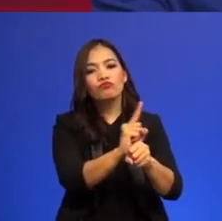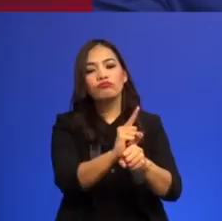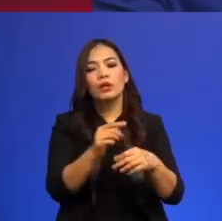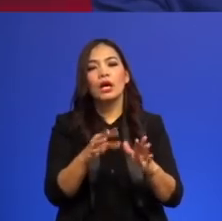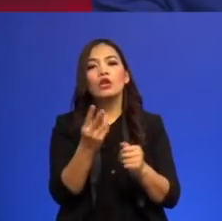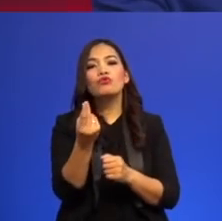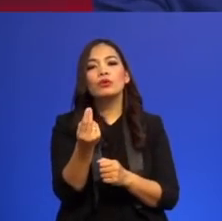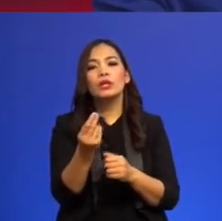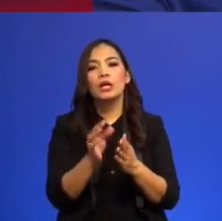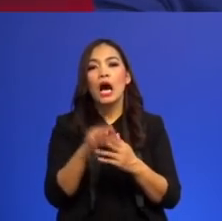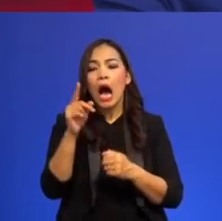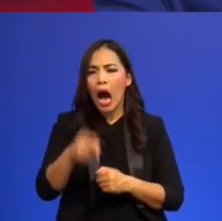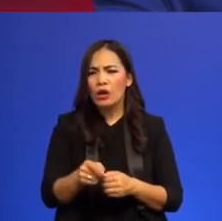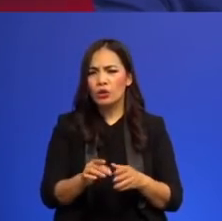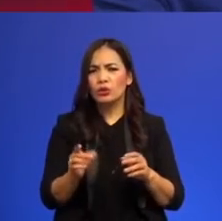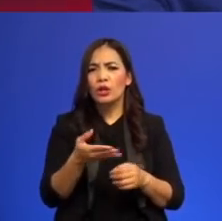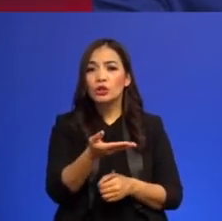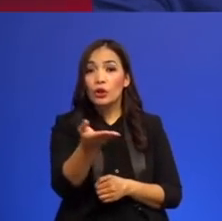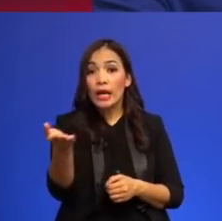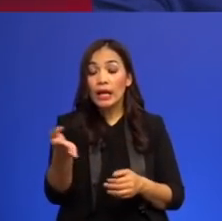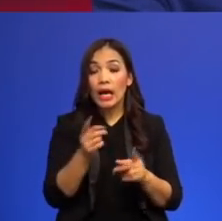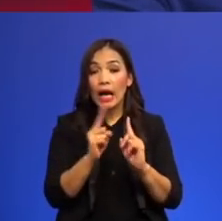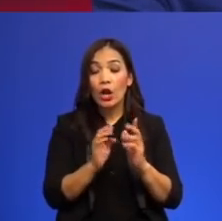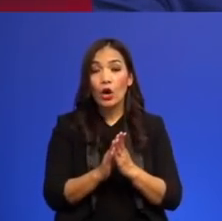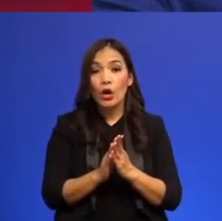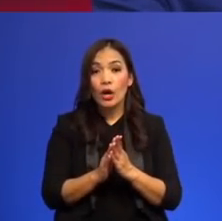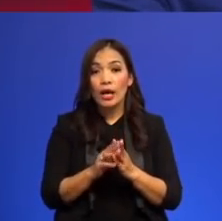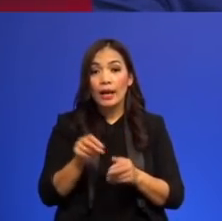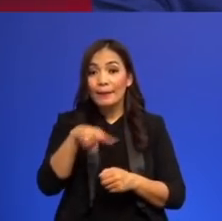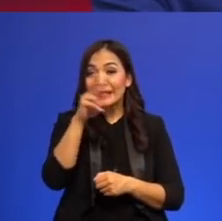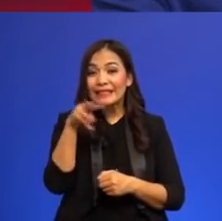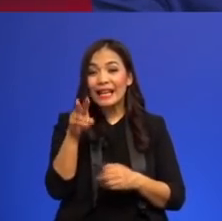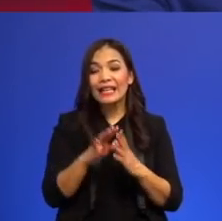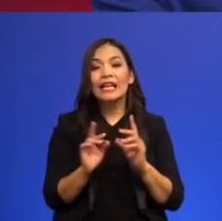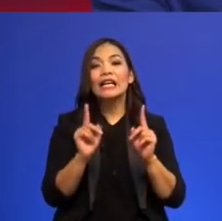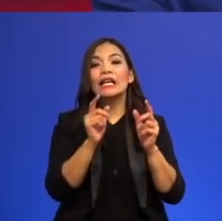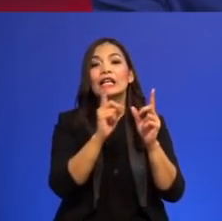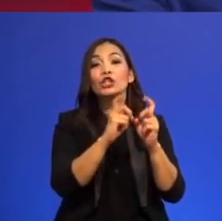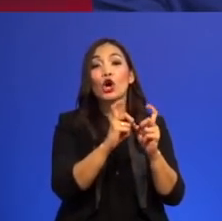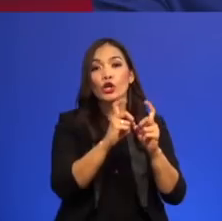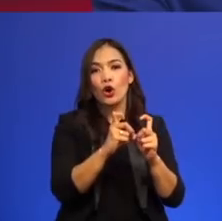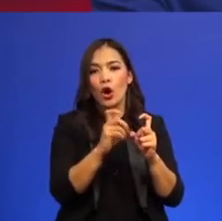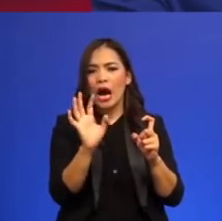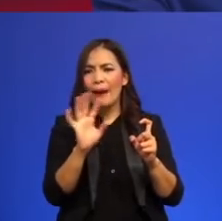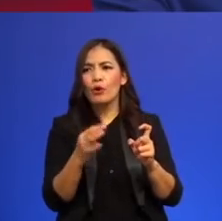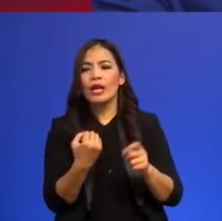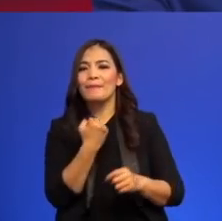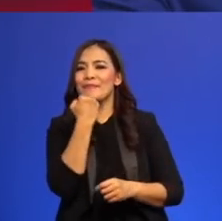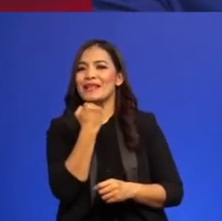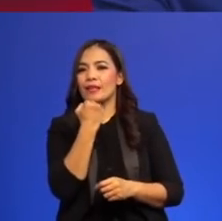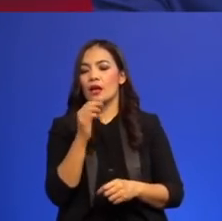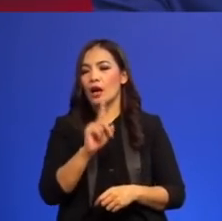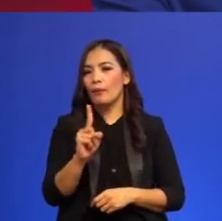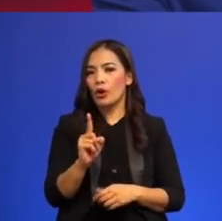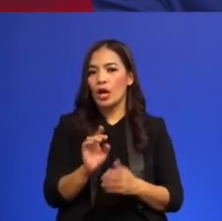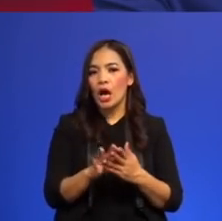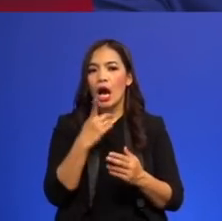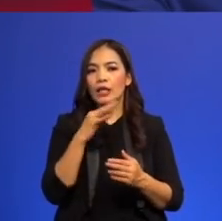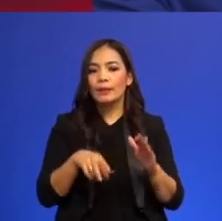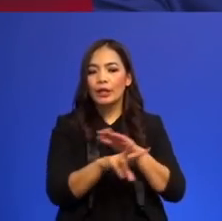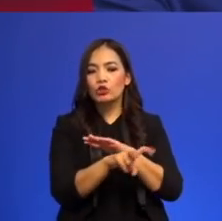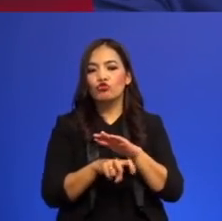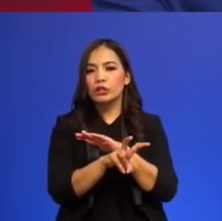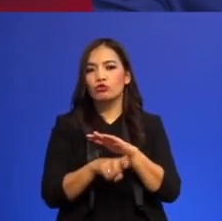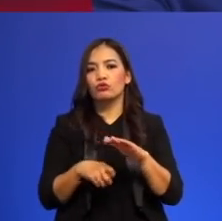ya saudara, cari jodoh itu jangan yang culas, jahat, pelit. Waduh susah nanti. Akhirnya nyolong-nyolong